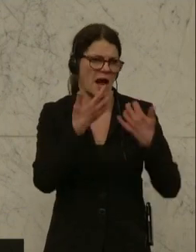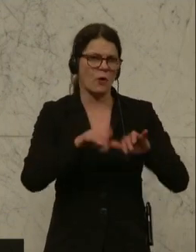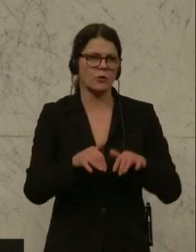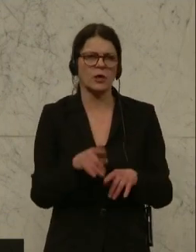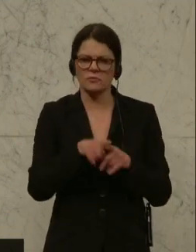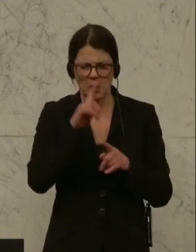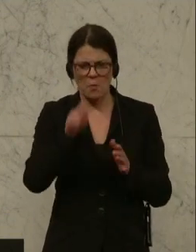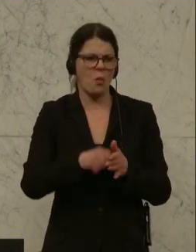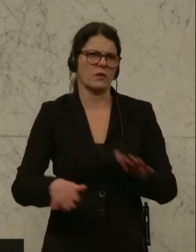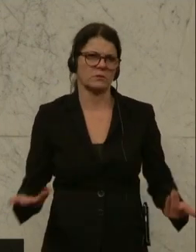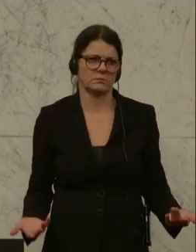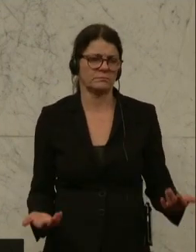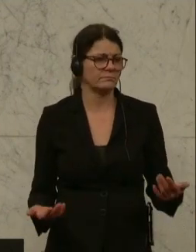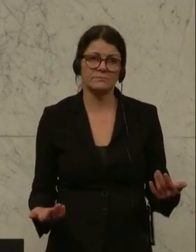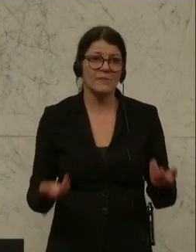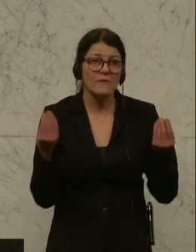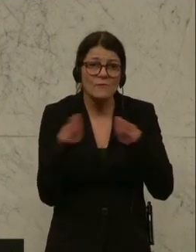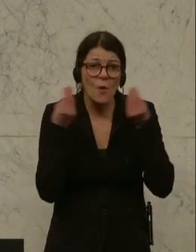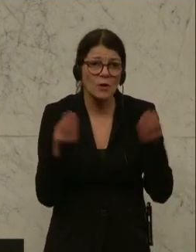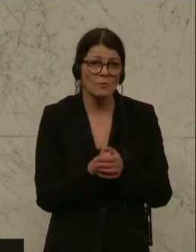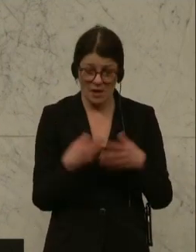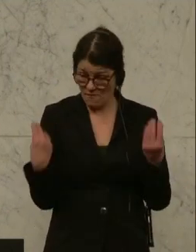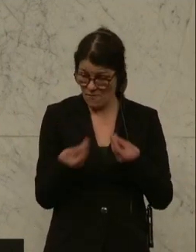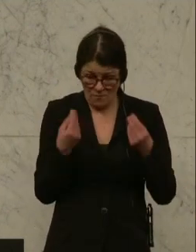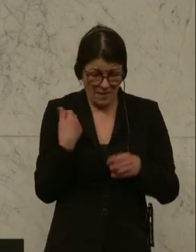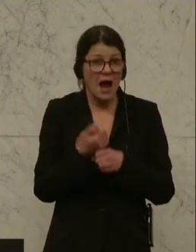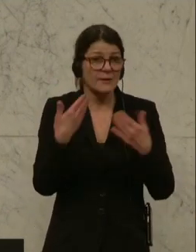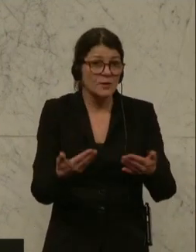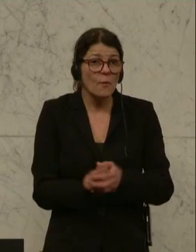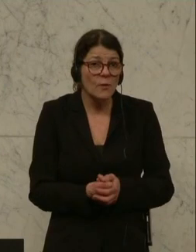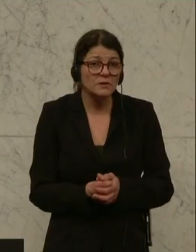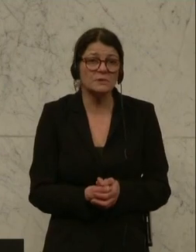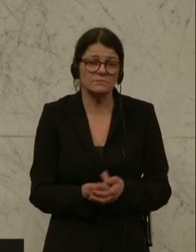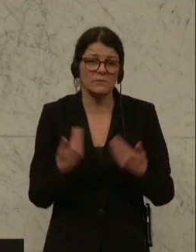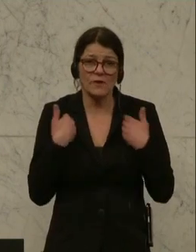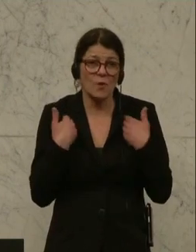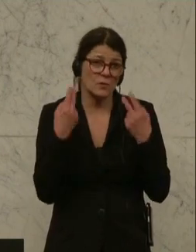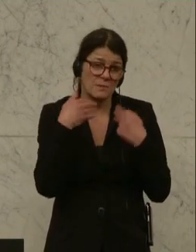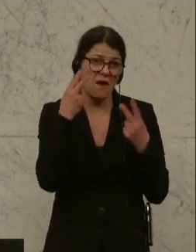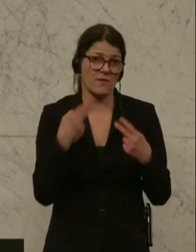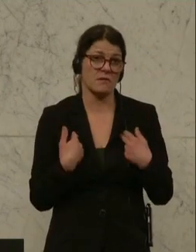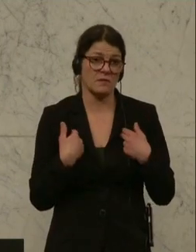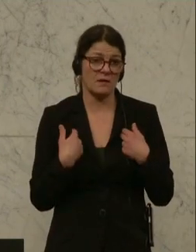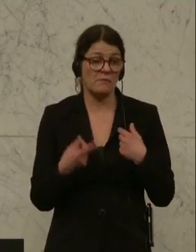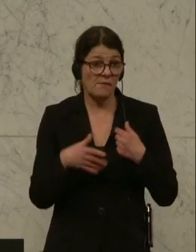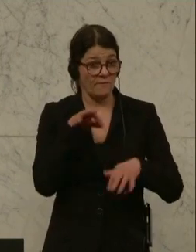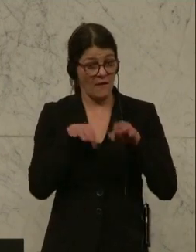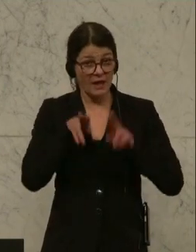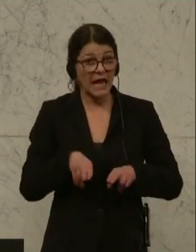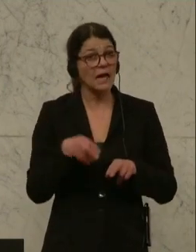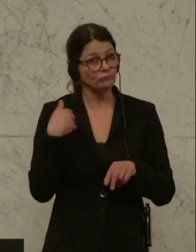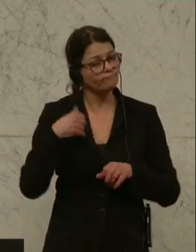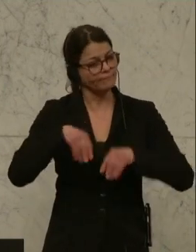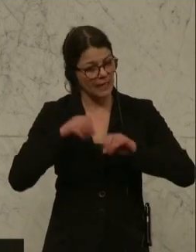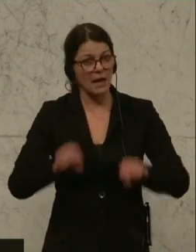als nichtig ah weil warum machen wir das jetzt so es ist uns wichtiger dass man an ein Wahlrecht ausüben kann